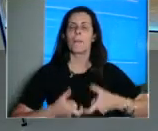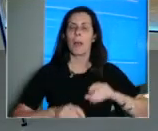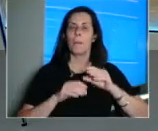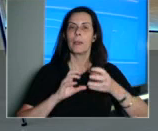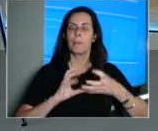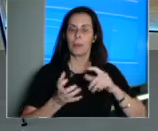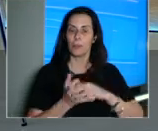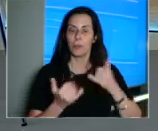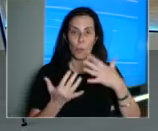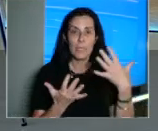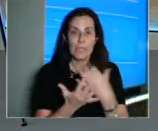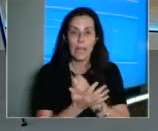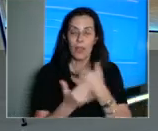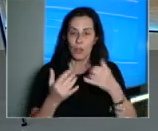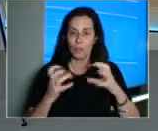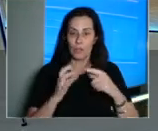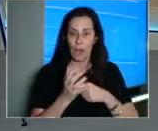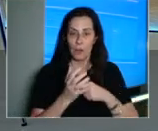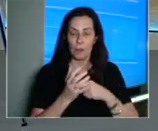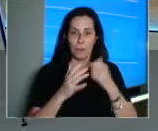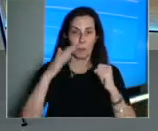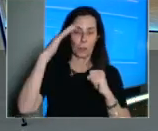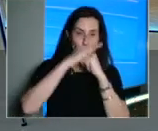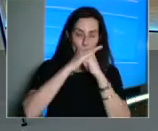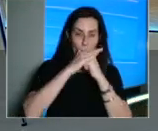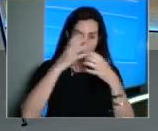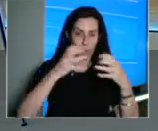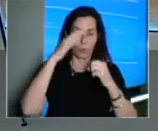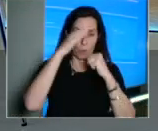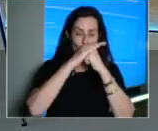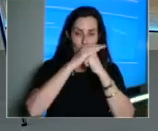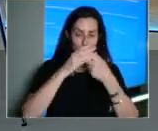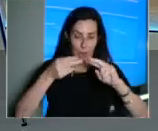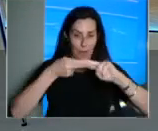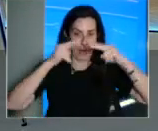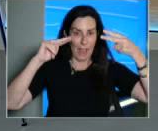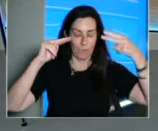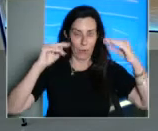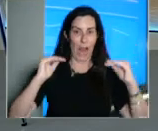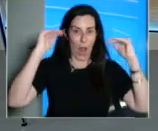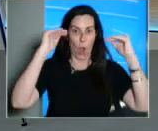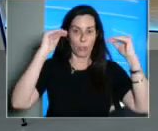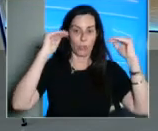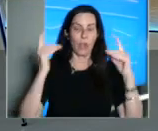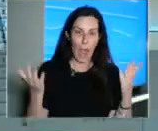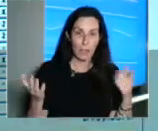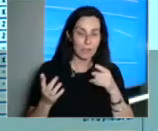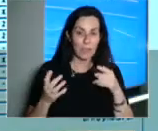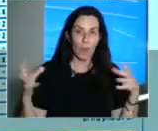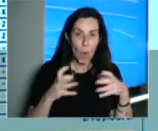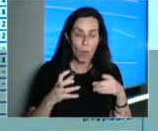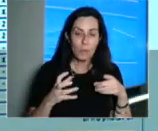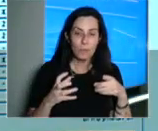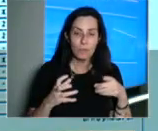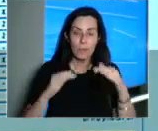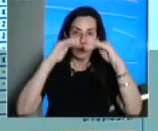עד כדי כך הצליח שעכשיו הקבוצה שלו, במקום להיות בצמרת הטבלה או לפחות במעלה הפלייאוף התחתון, אז היא כרגע